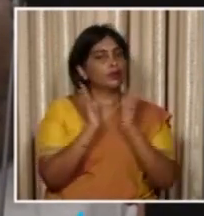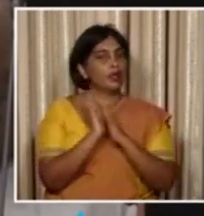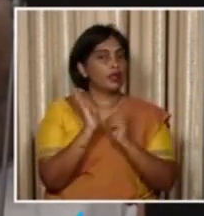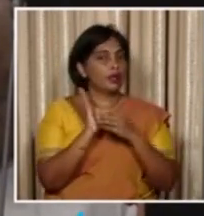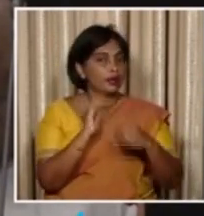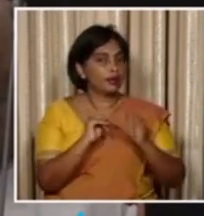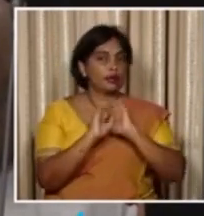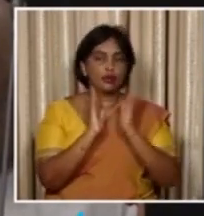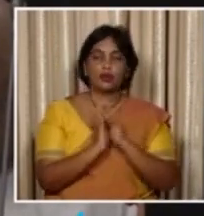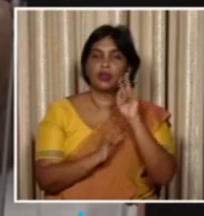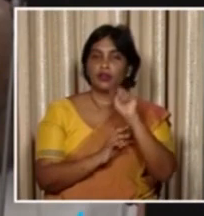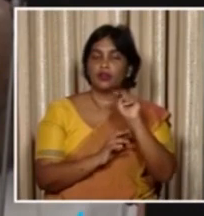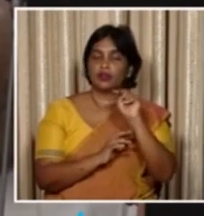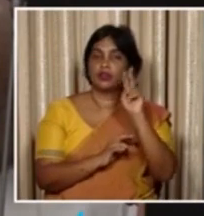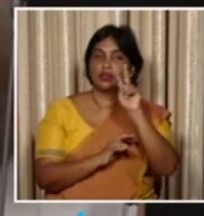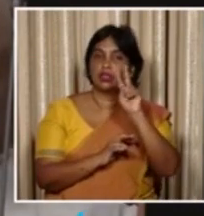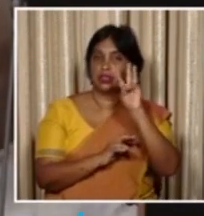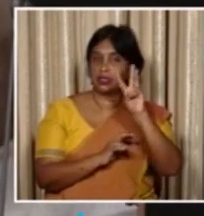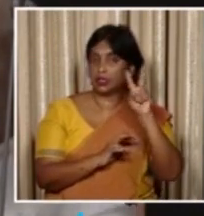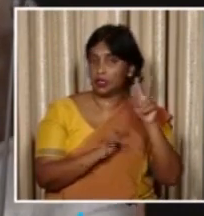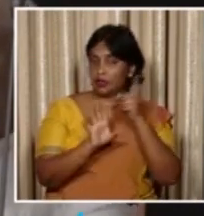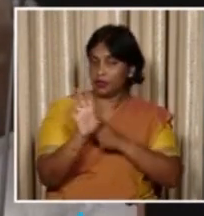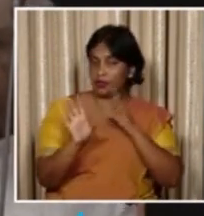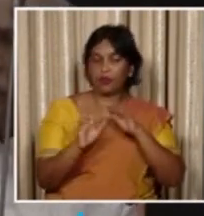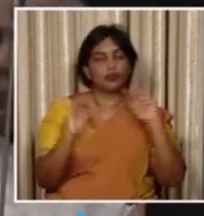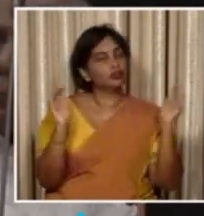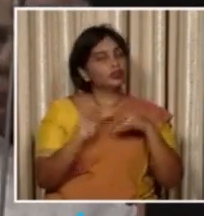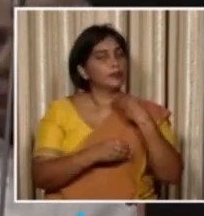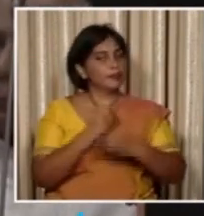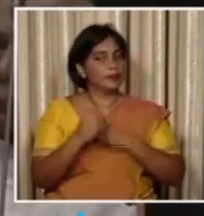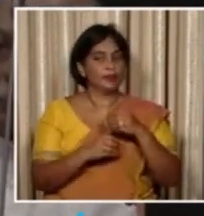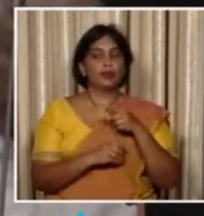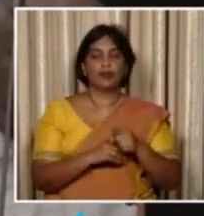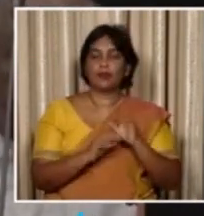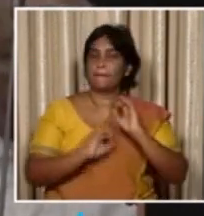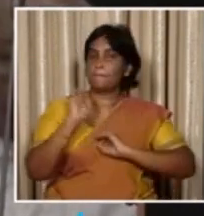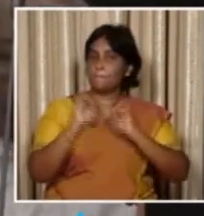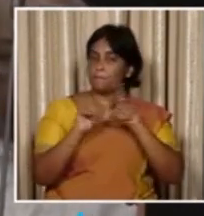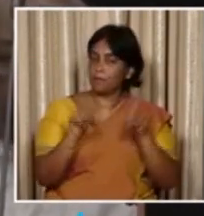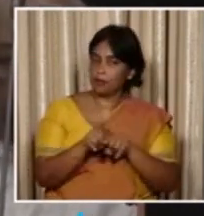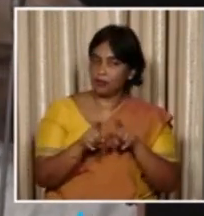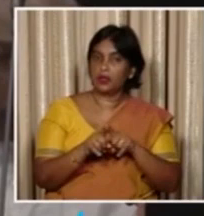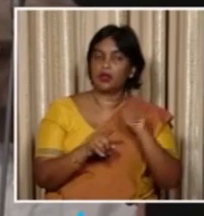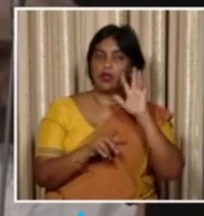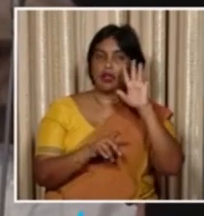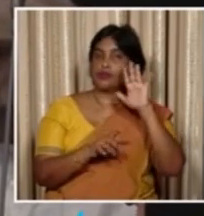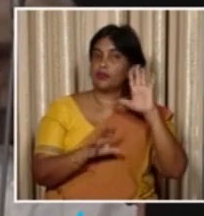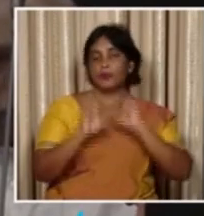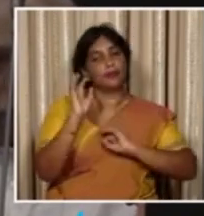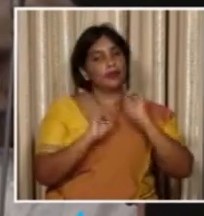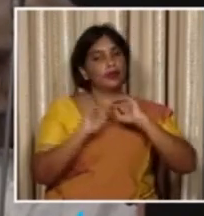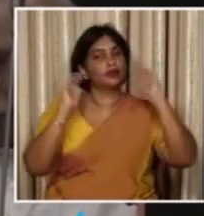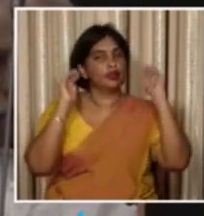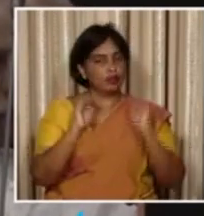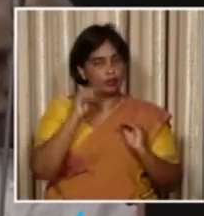ප්‍රමාණය 2032 වසර වන විට දලදේශීය නිෂ්පාදයෙන් ප්‍රතිශතයෙන් වශයෙන් 95%ක් දක්වා අඩු